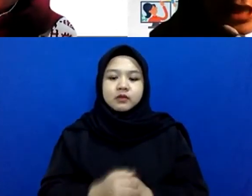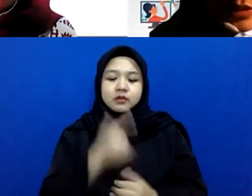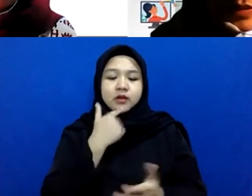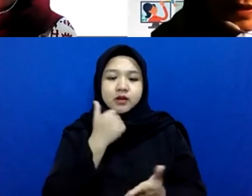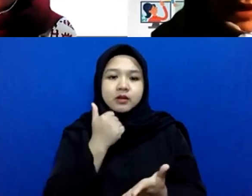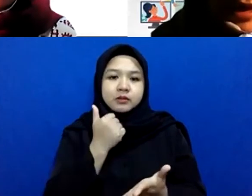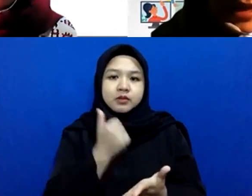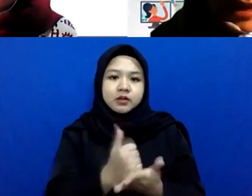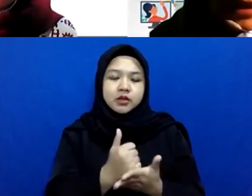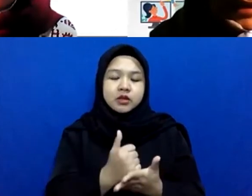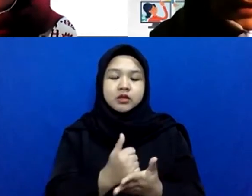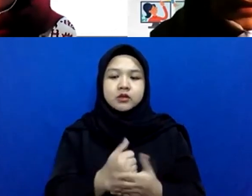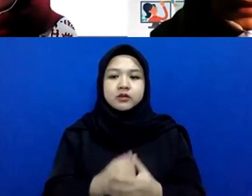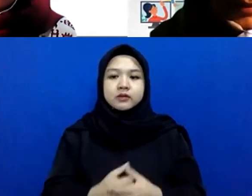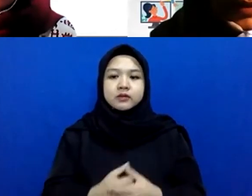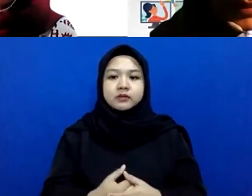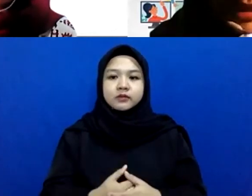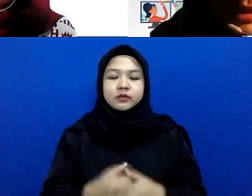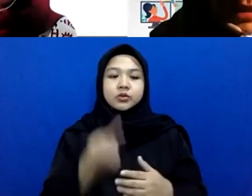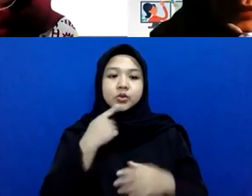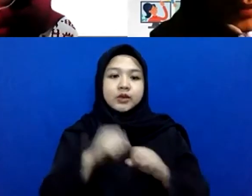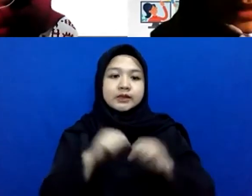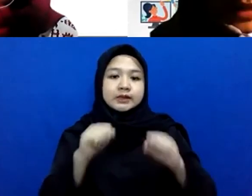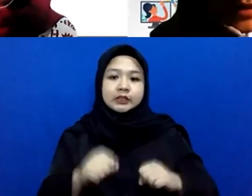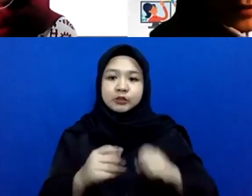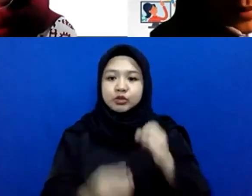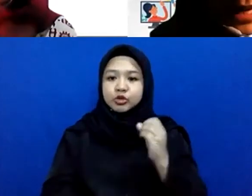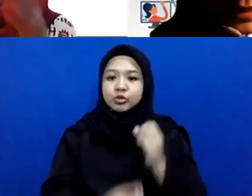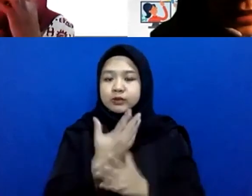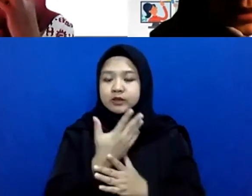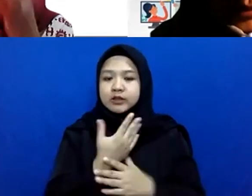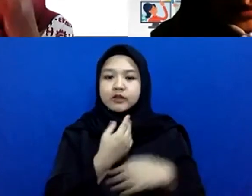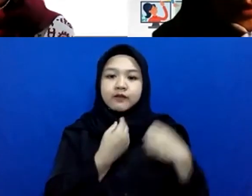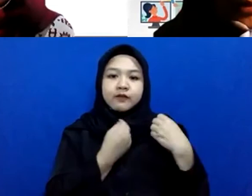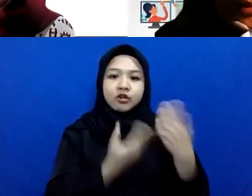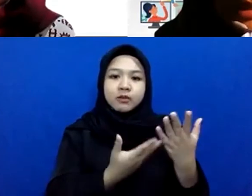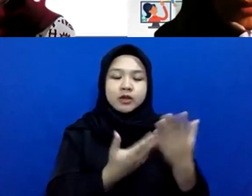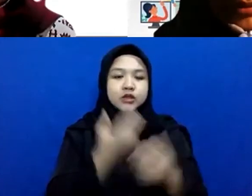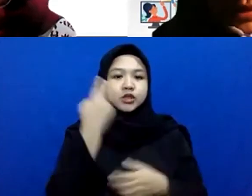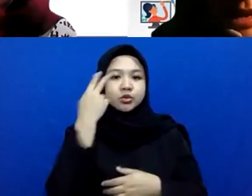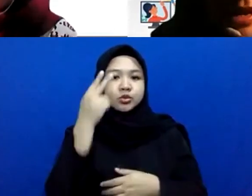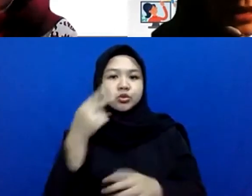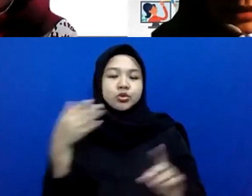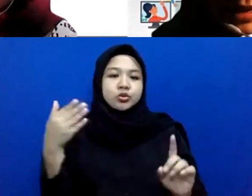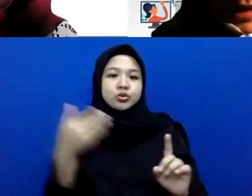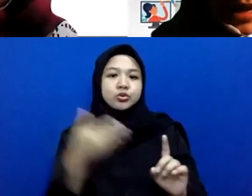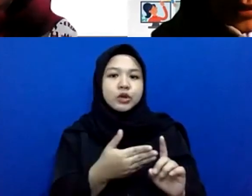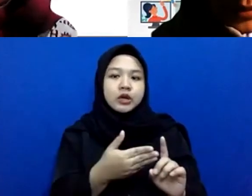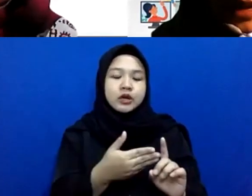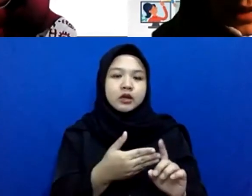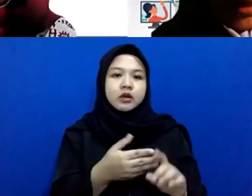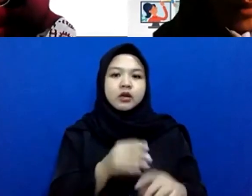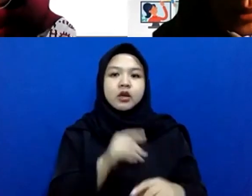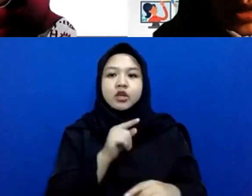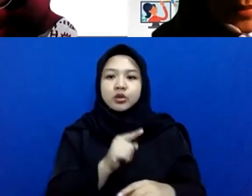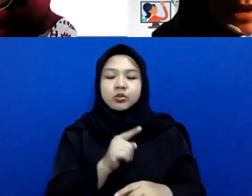sekali. Terus terkait sistem sumber informasi untuk rujukan-rujukan. Nah, itu